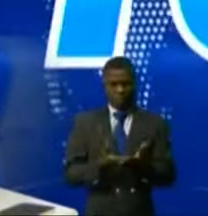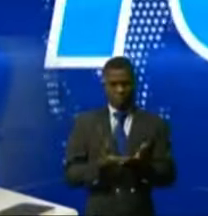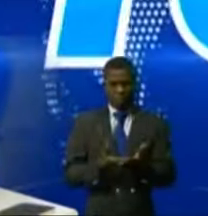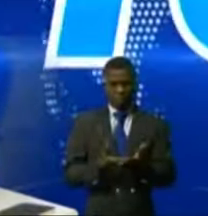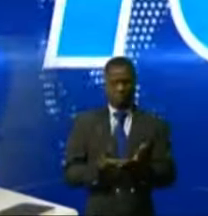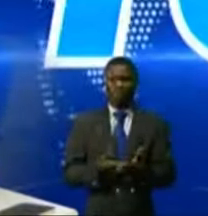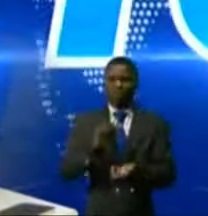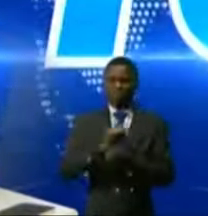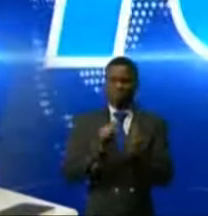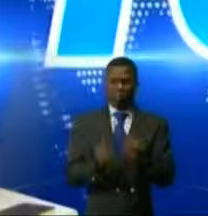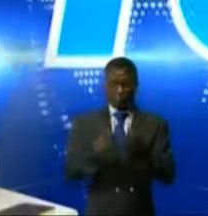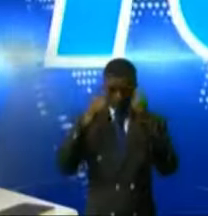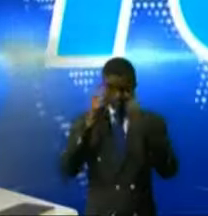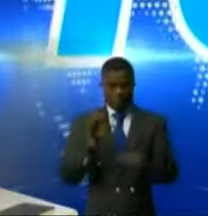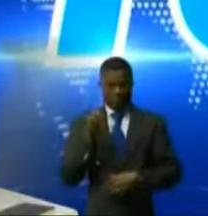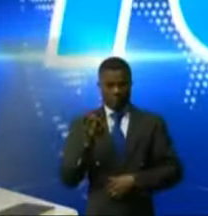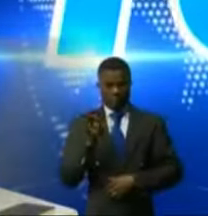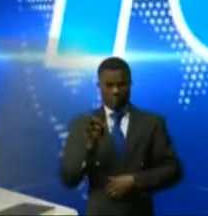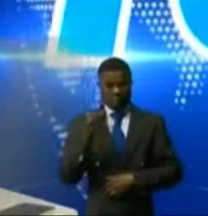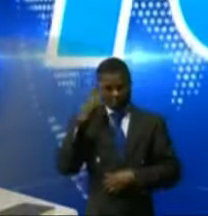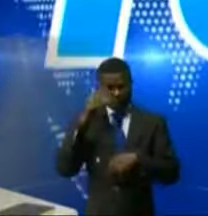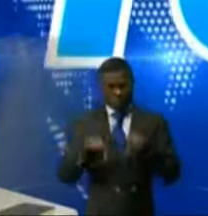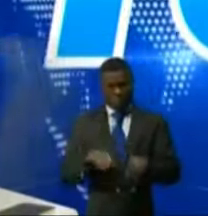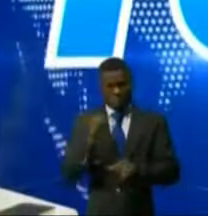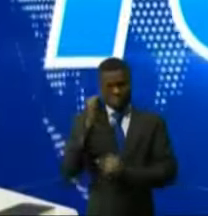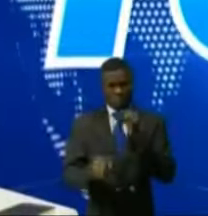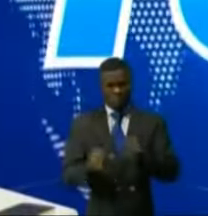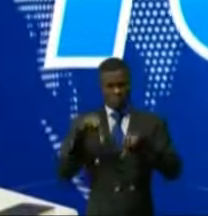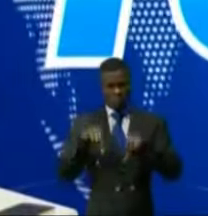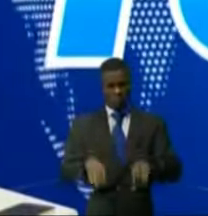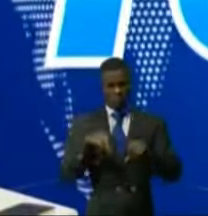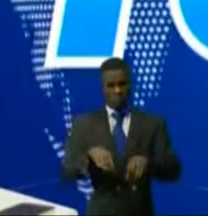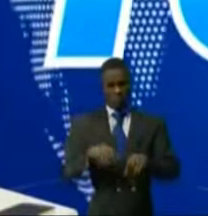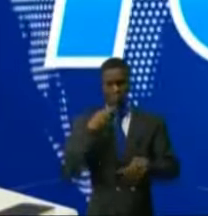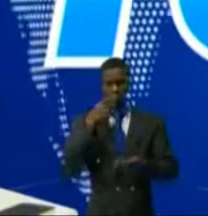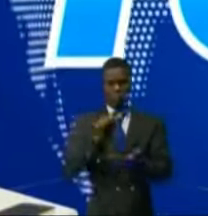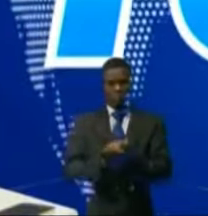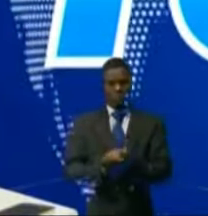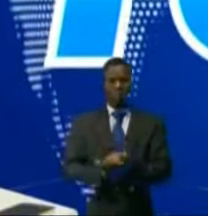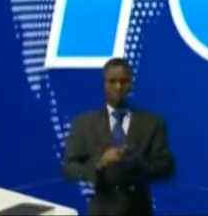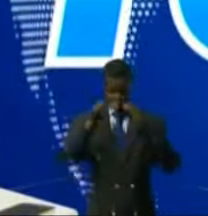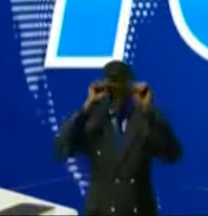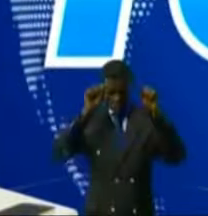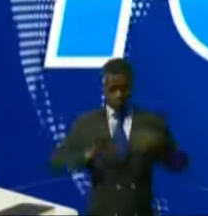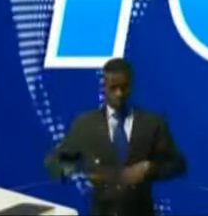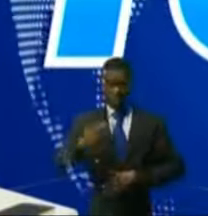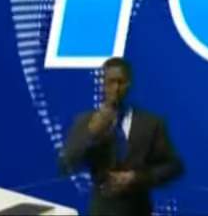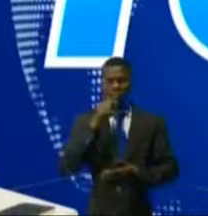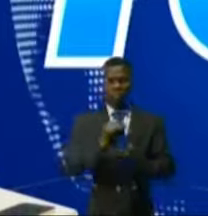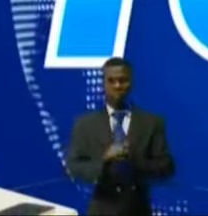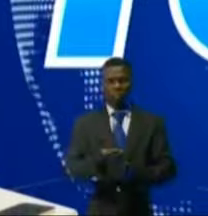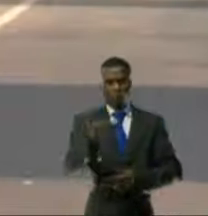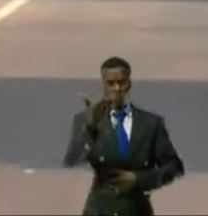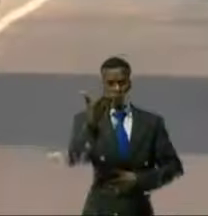paie. Être décidé sur le Congo sans le Congo a renchéri le 5e président de la RDC.